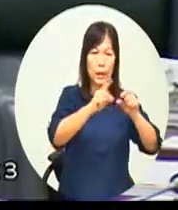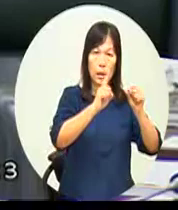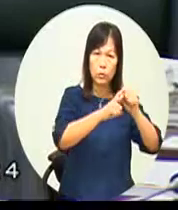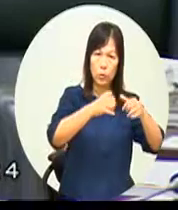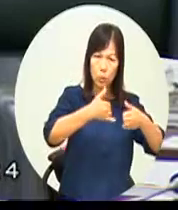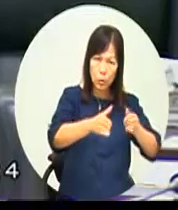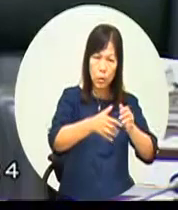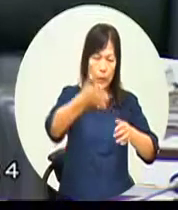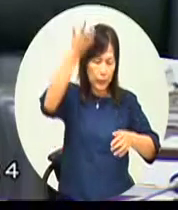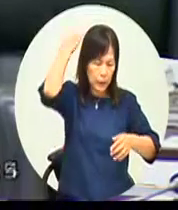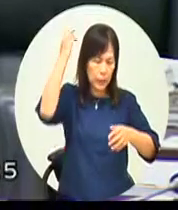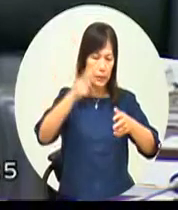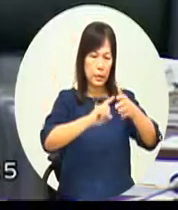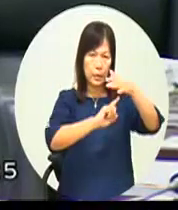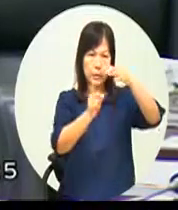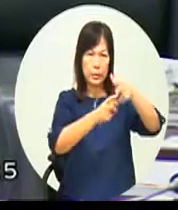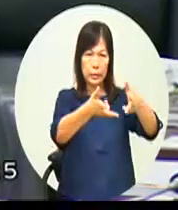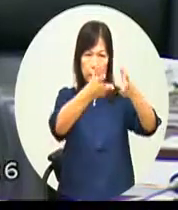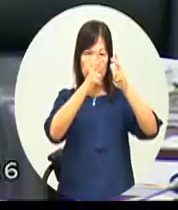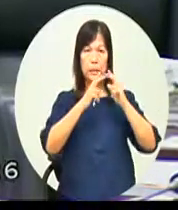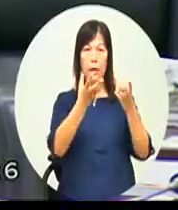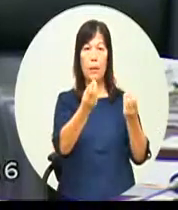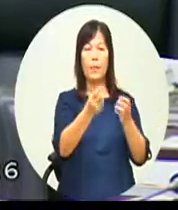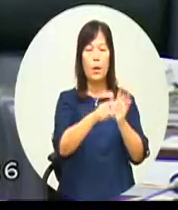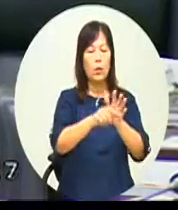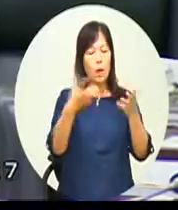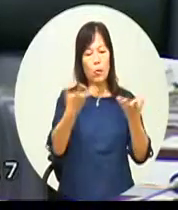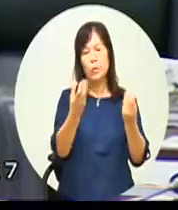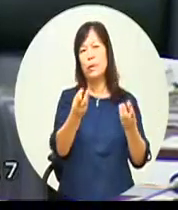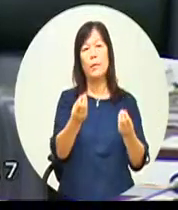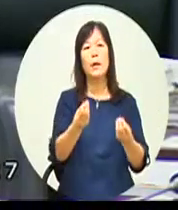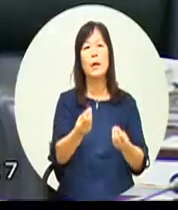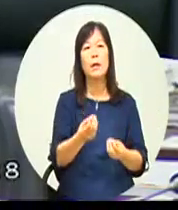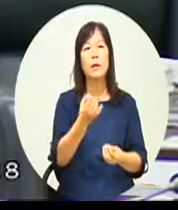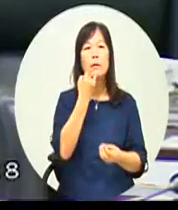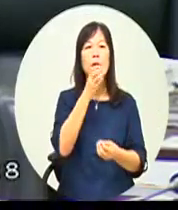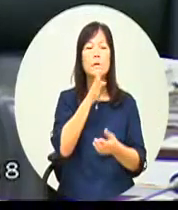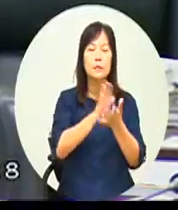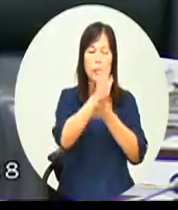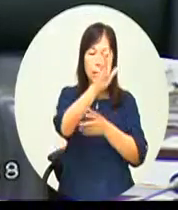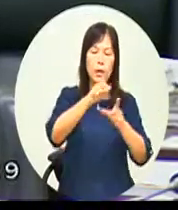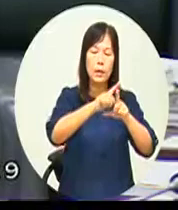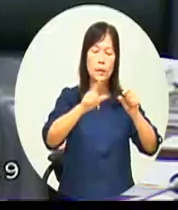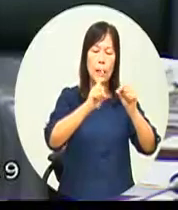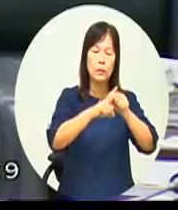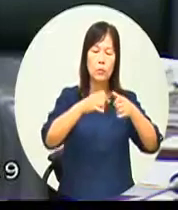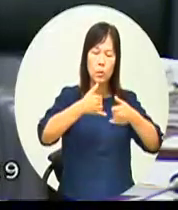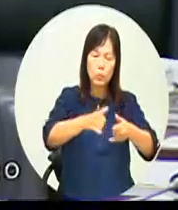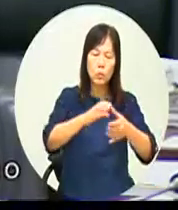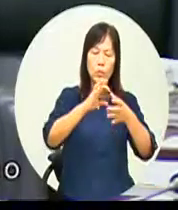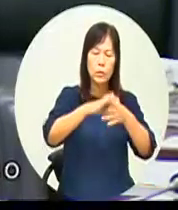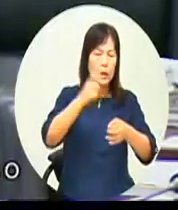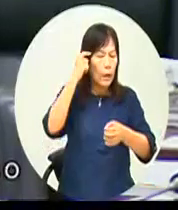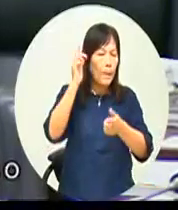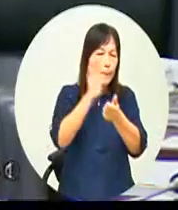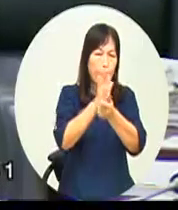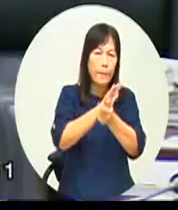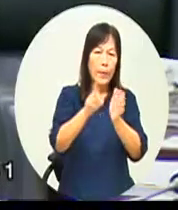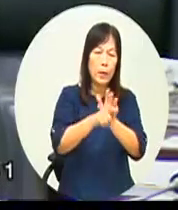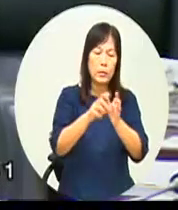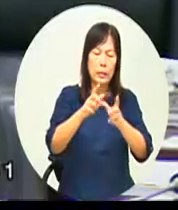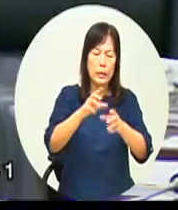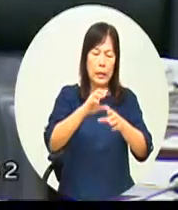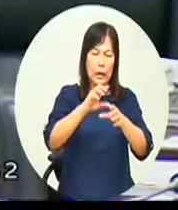前没有高架桥的时候完全没有这个问题，但是大中路为了承载我们大量的系统运